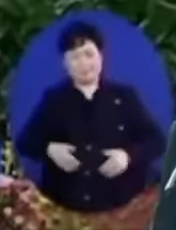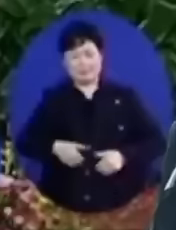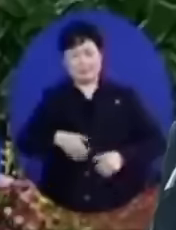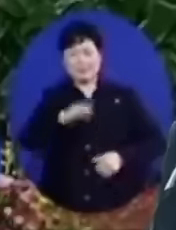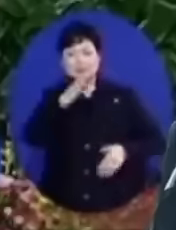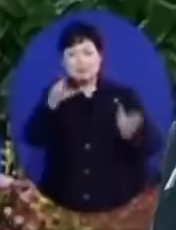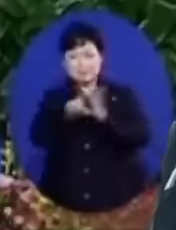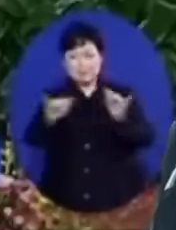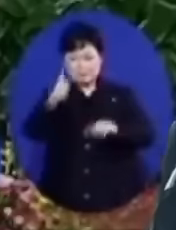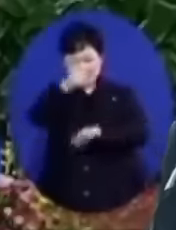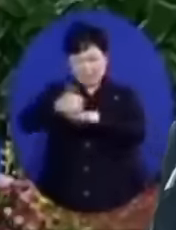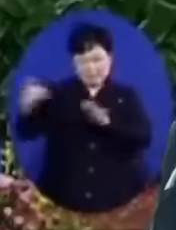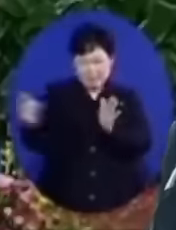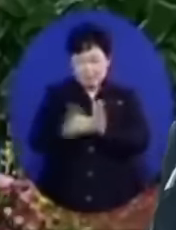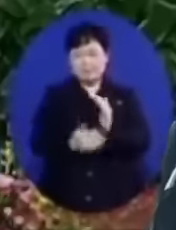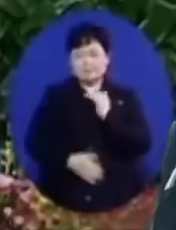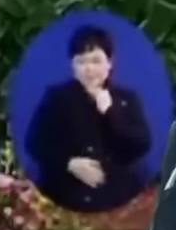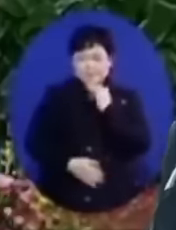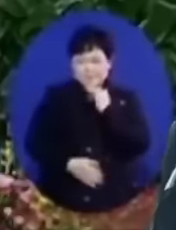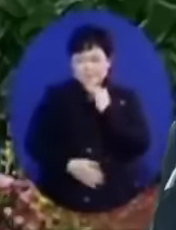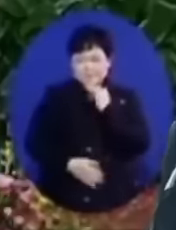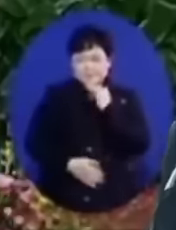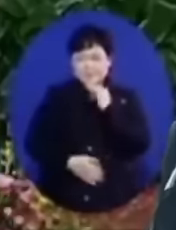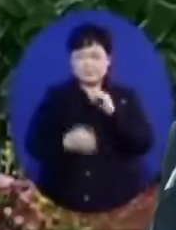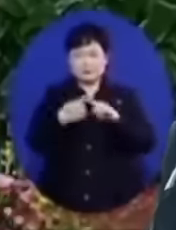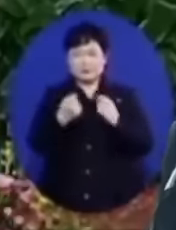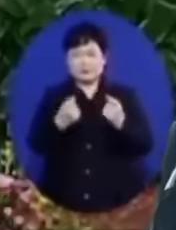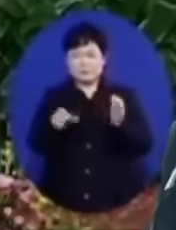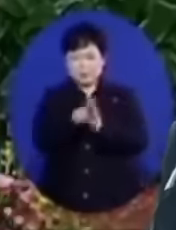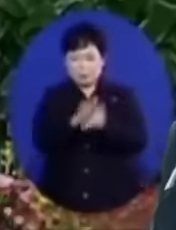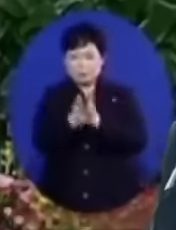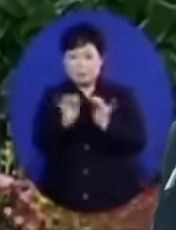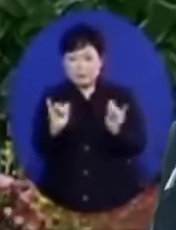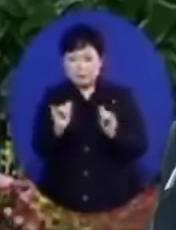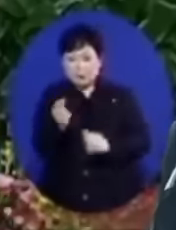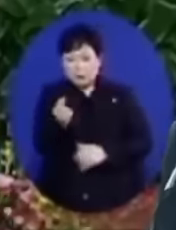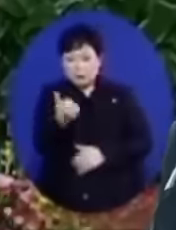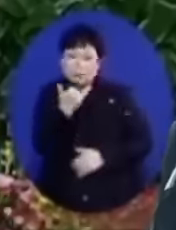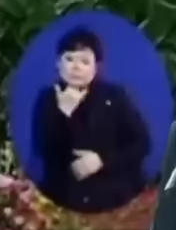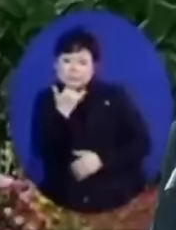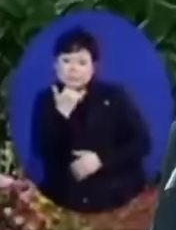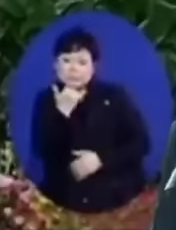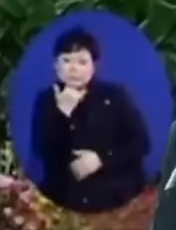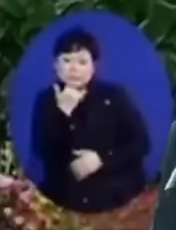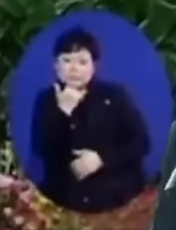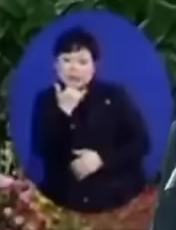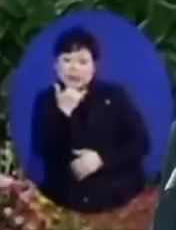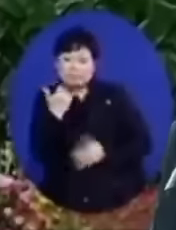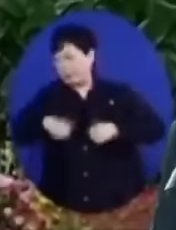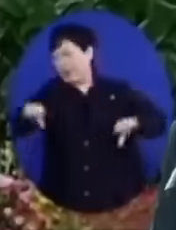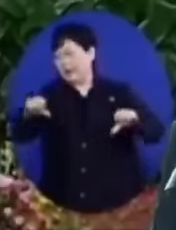사람은 끝까지 기다려요. 정말 안 믿는 사람은 조금 기다리다가 집어치워버려요.